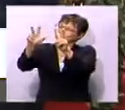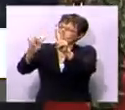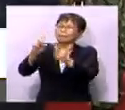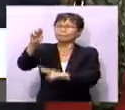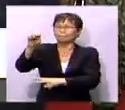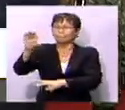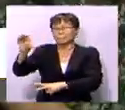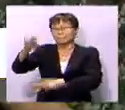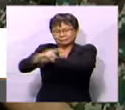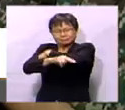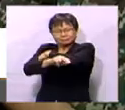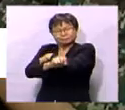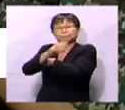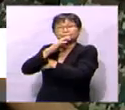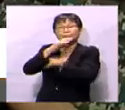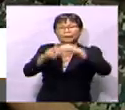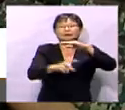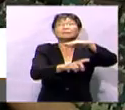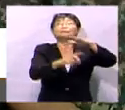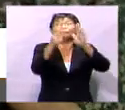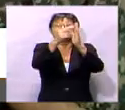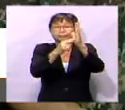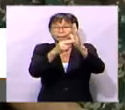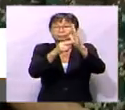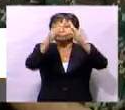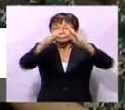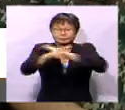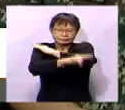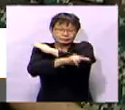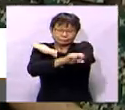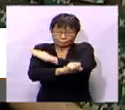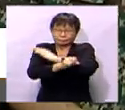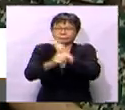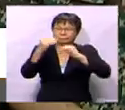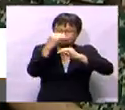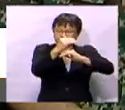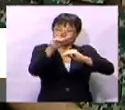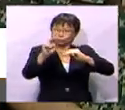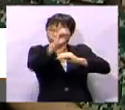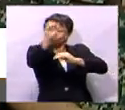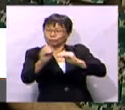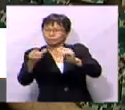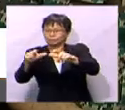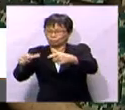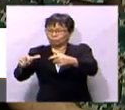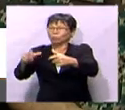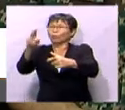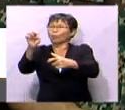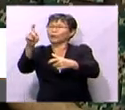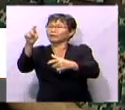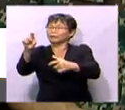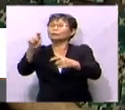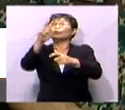Seri Muhammad berkata, Dasar Perumahan Negeri Sembilan juga akan memberi kuota sebanyak 20% kepada golongan veteran